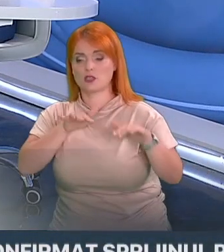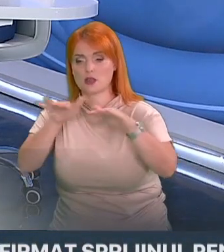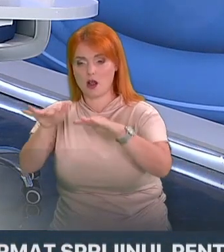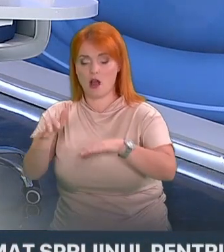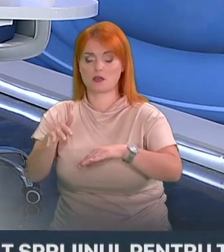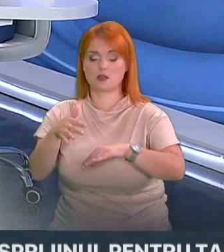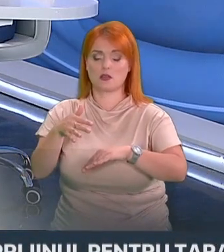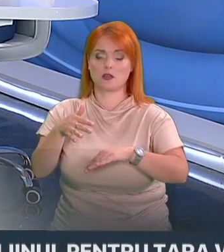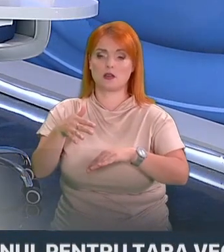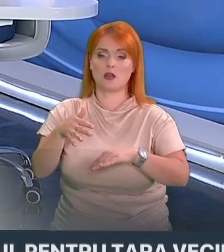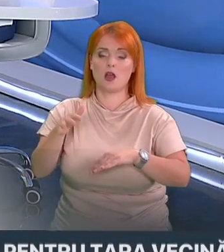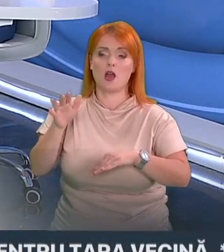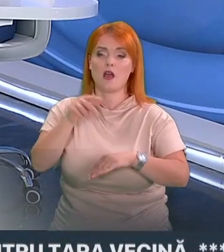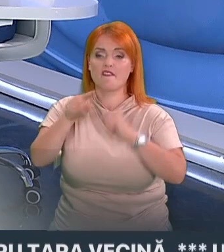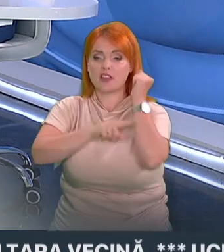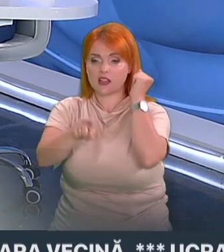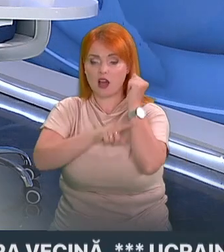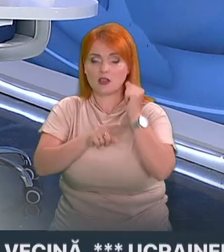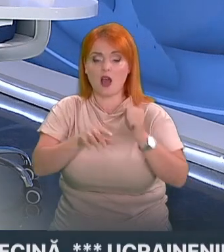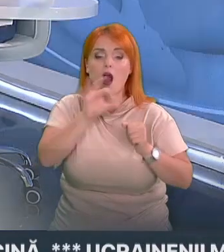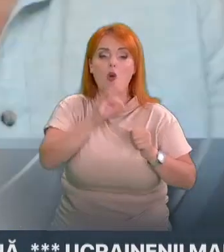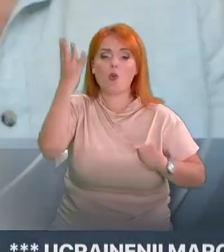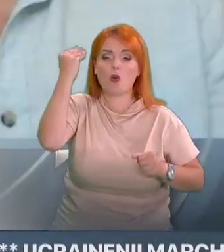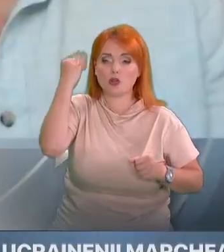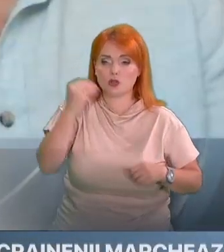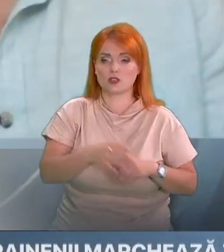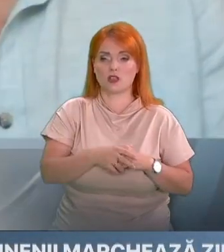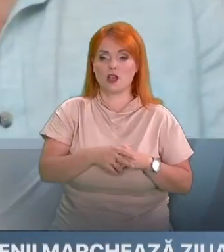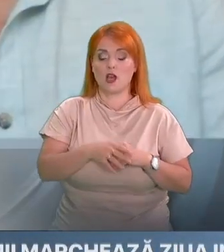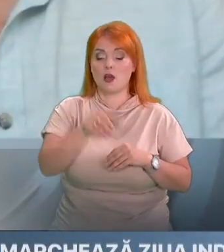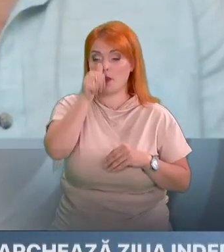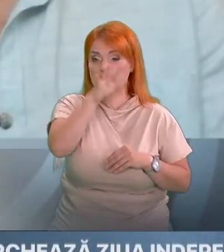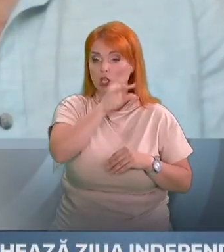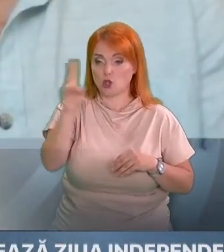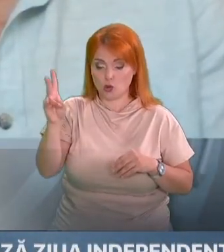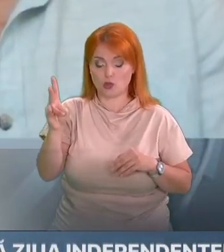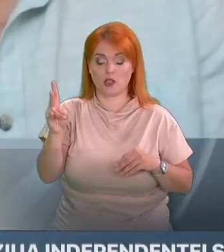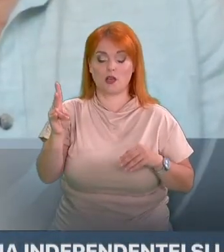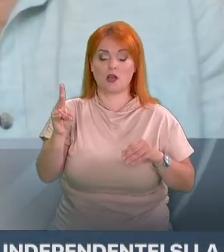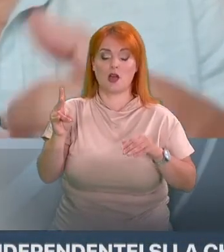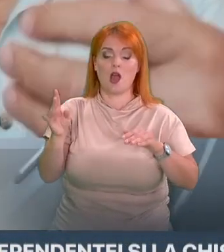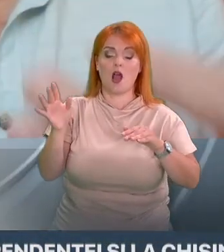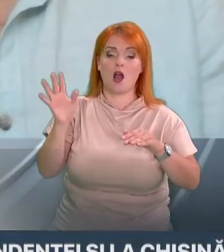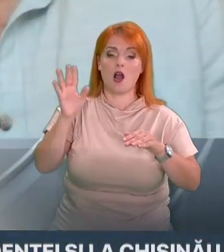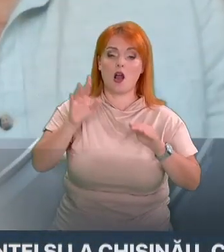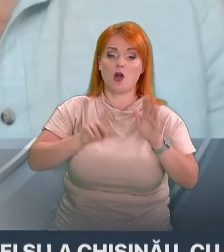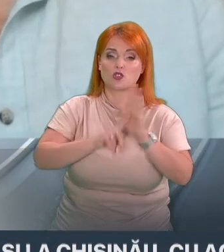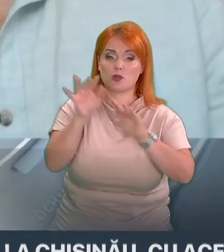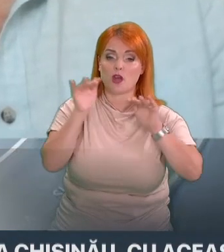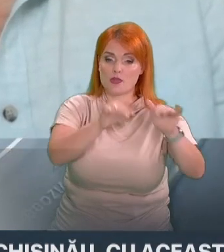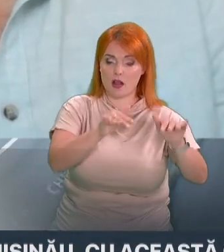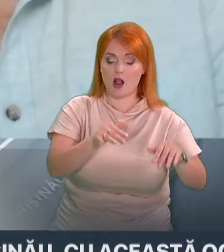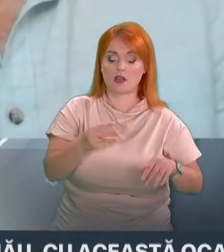în iunie, la mijlocul de iunie 40, sunt vizate cele trei țări baltice, sunt următoarele victime ale acestei agresiuni, deci Uniunea Sovietică